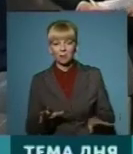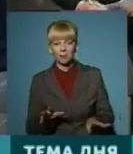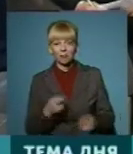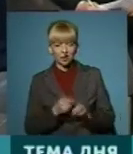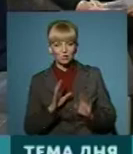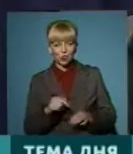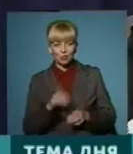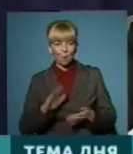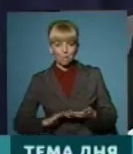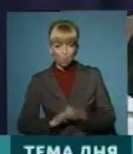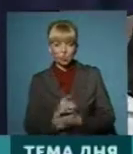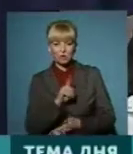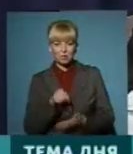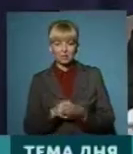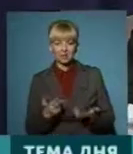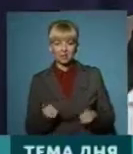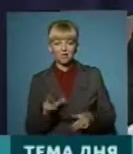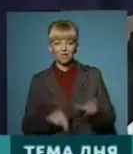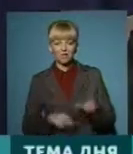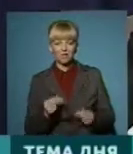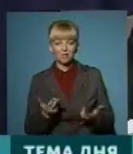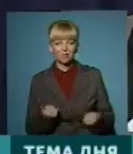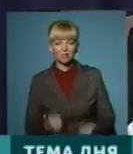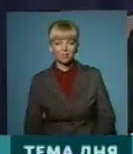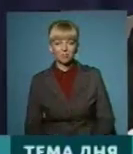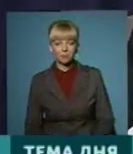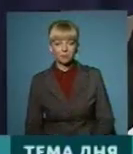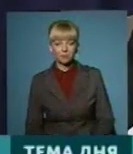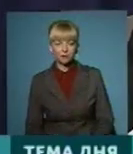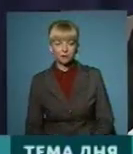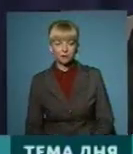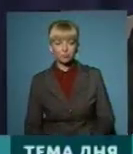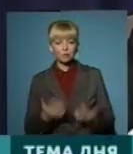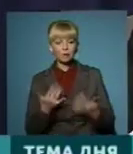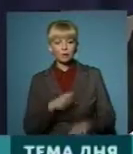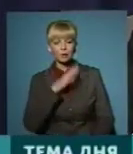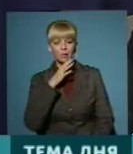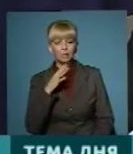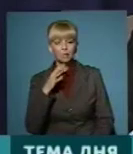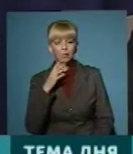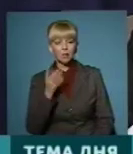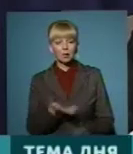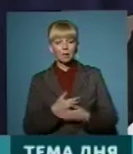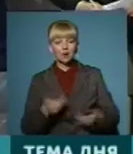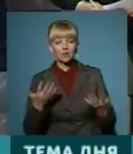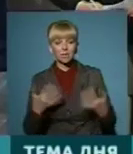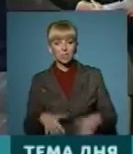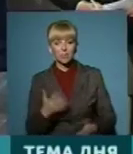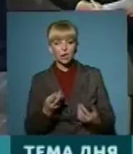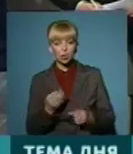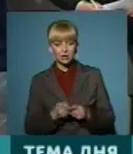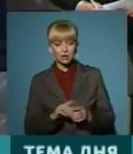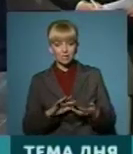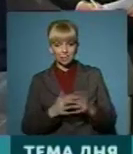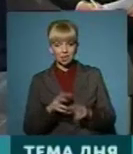політичне питання. Це суто політичне питання. Вважаєте так? Так, я вважаю так. Власне, наскільки багато от ми втрачаємо, якщо ці